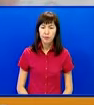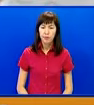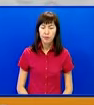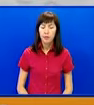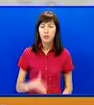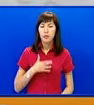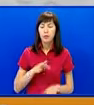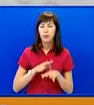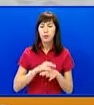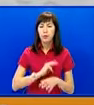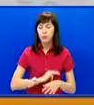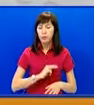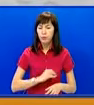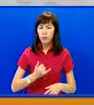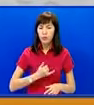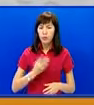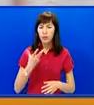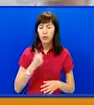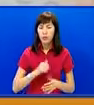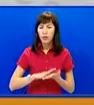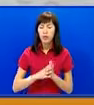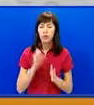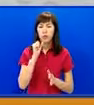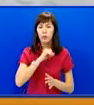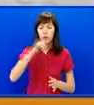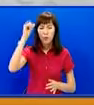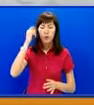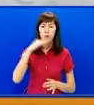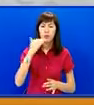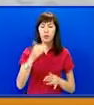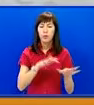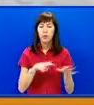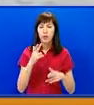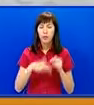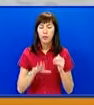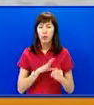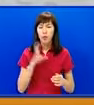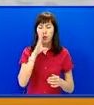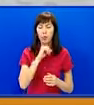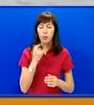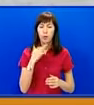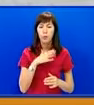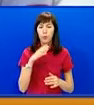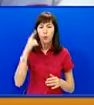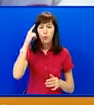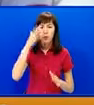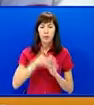Мы проводим немало работ. У нас участились случаи кражи скота, но многие дела закончились успешно. Многих